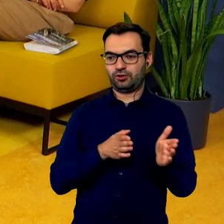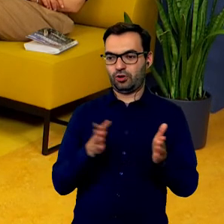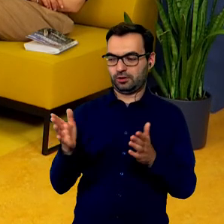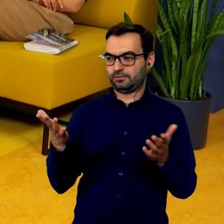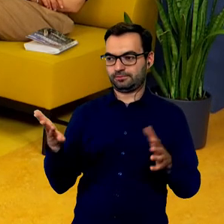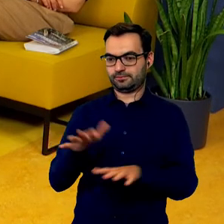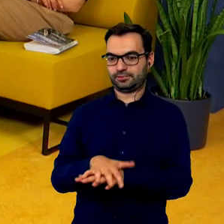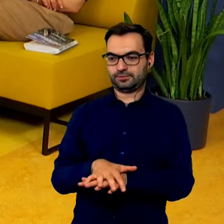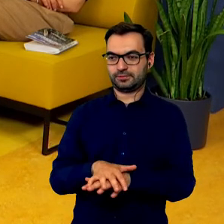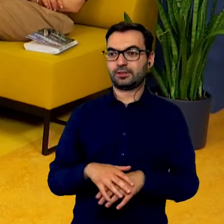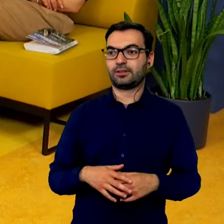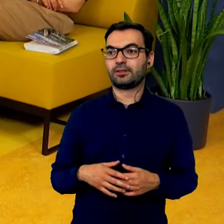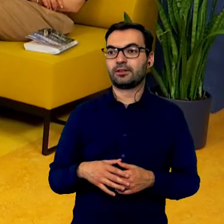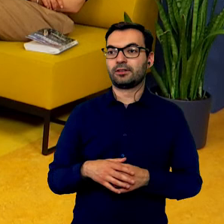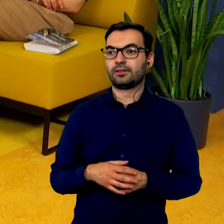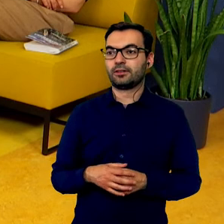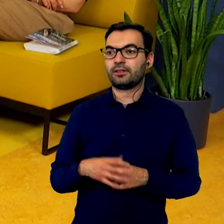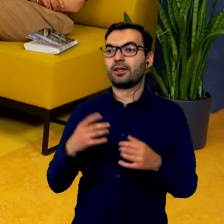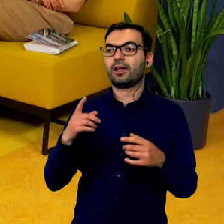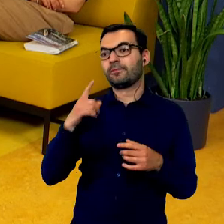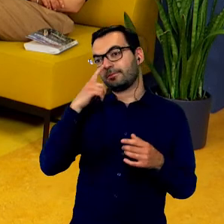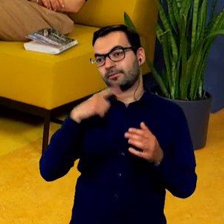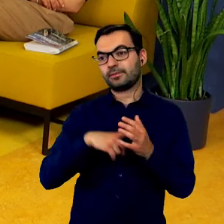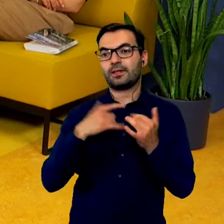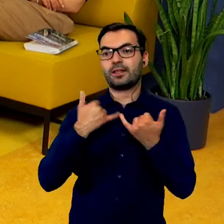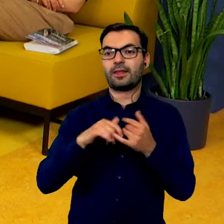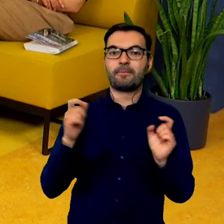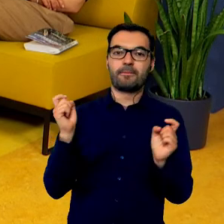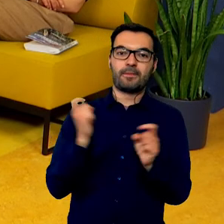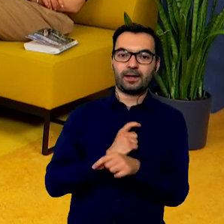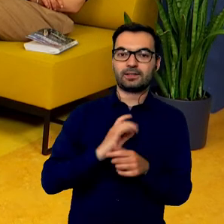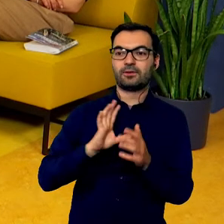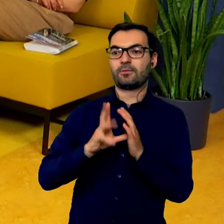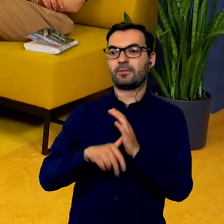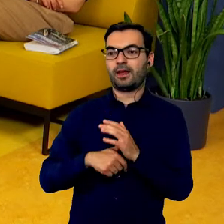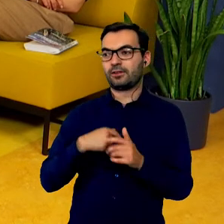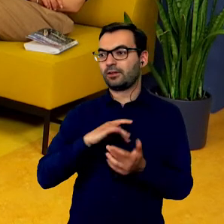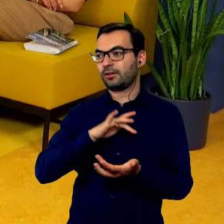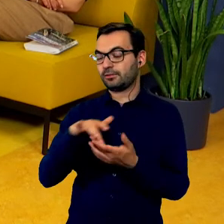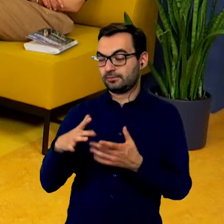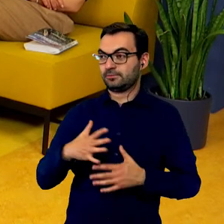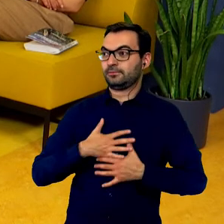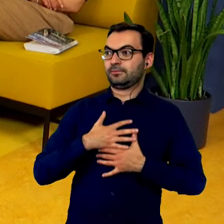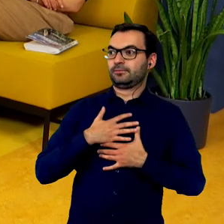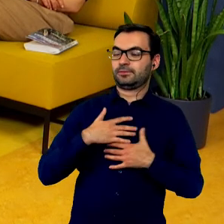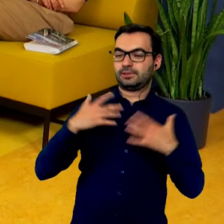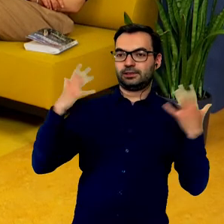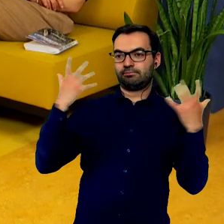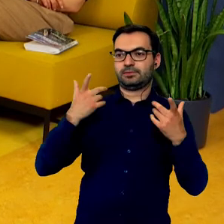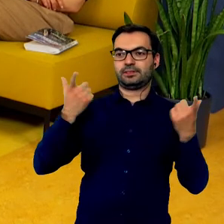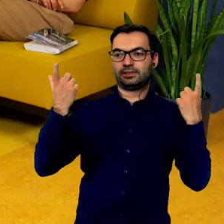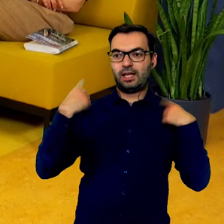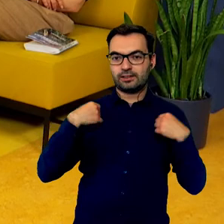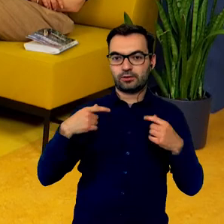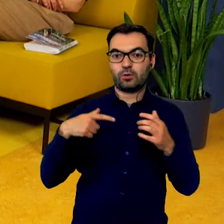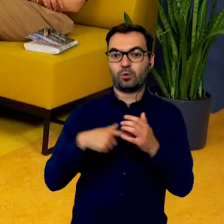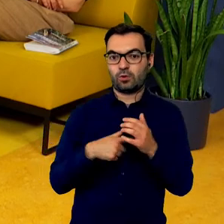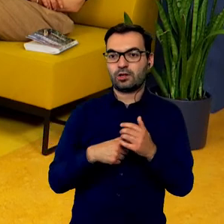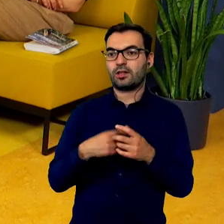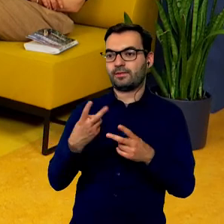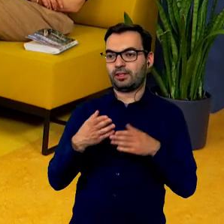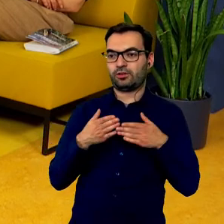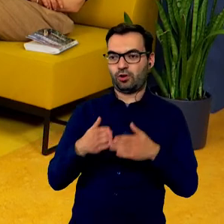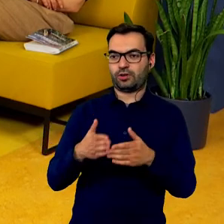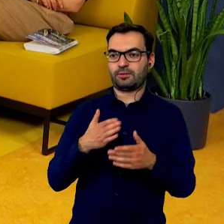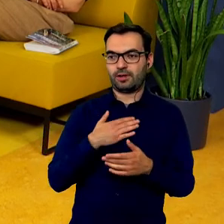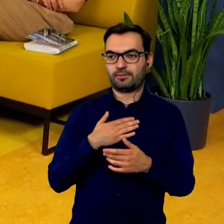się nakładają. Póki nas inny kraj, miasto zadziwia, zaskakuje, to są dwie